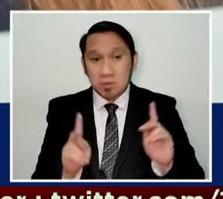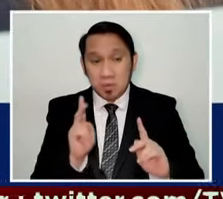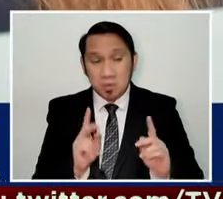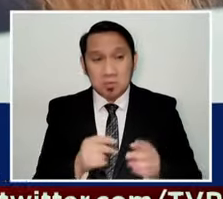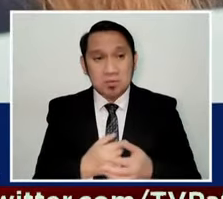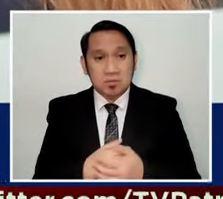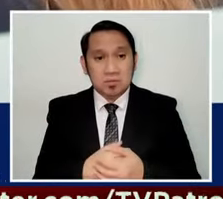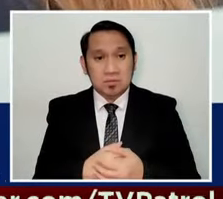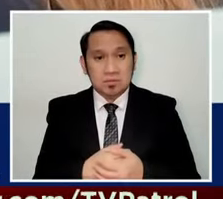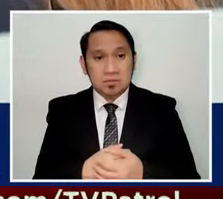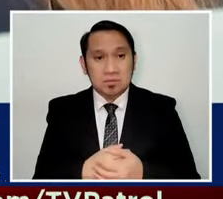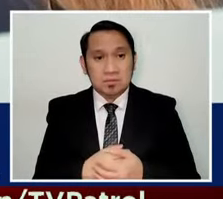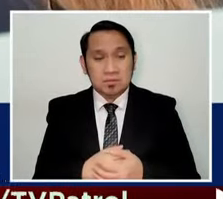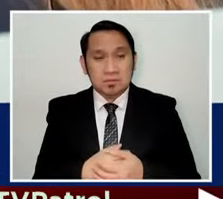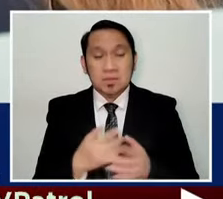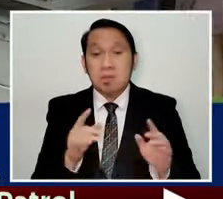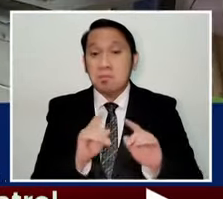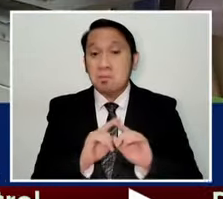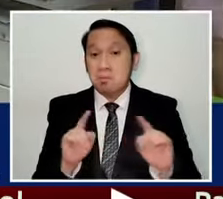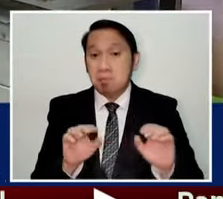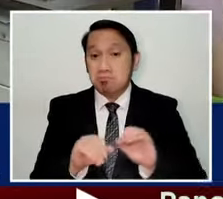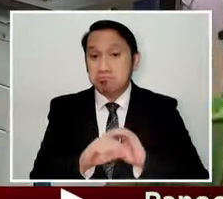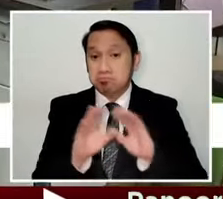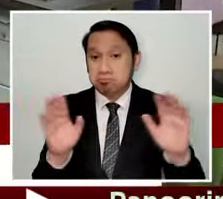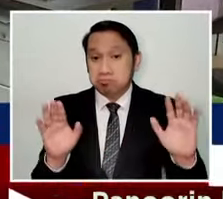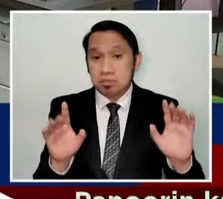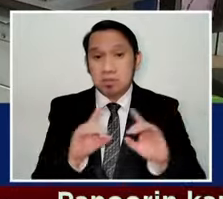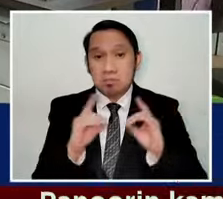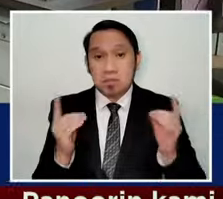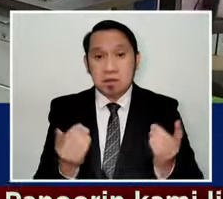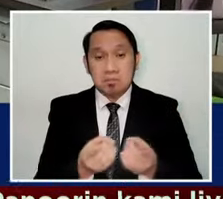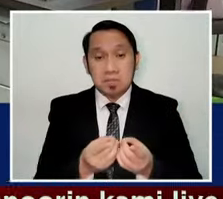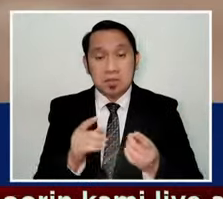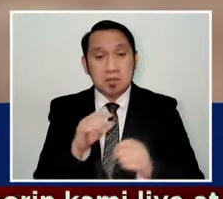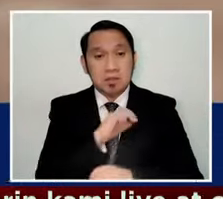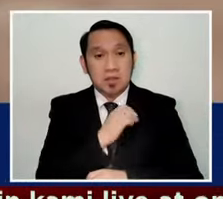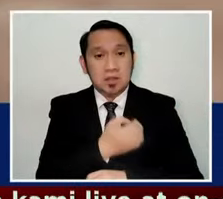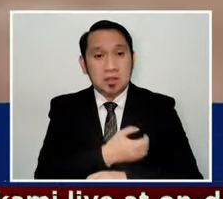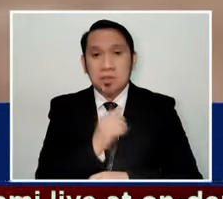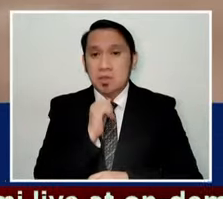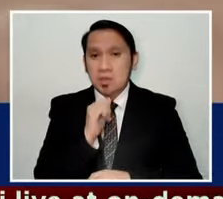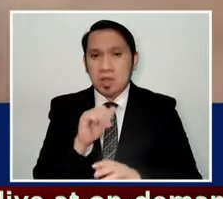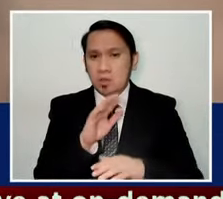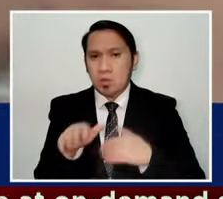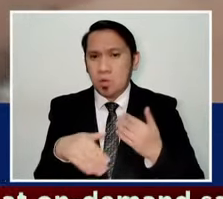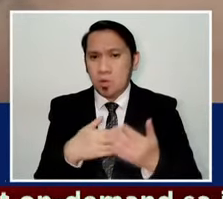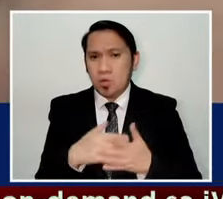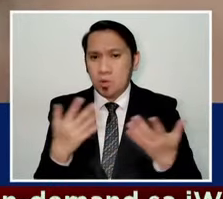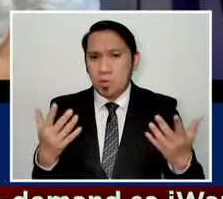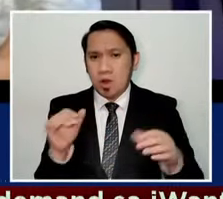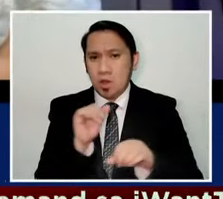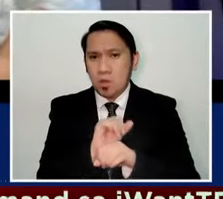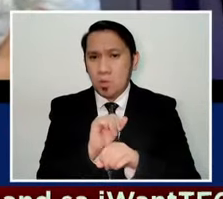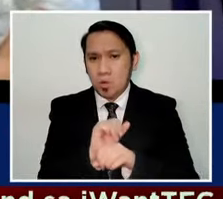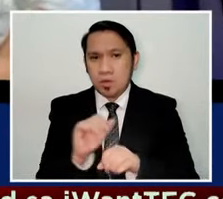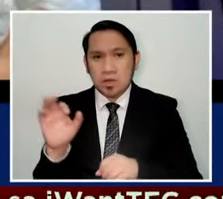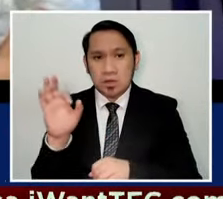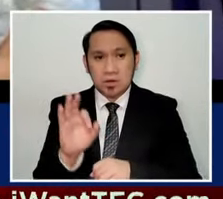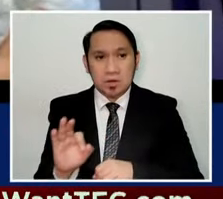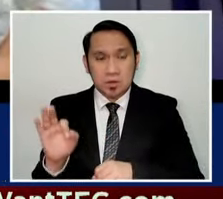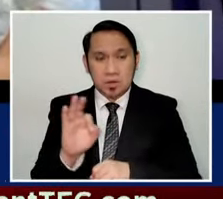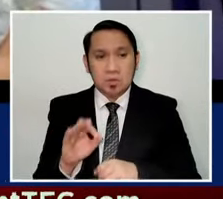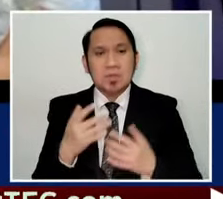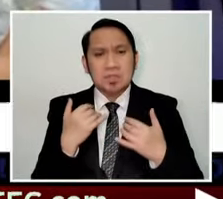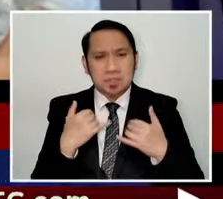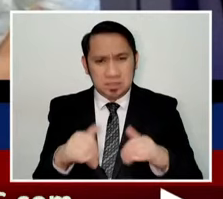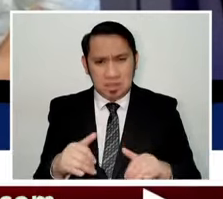kanila? Pero nilinaw ng DOE na hindi naman sila lahat walang pasok pag Biyernes. Meron tayong frontliners